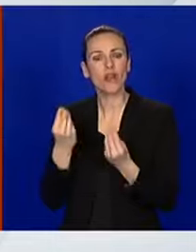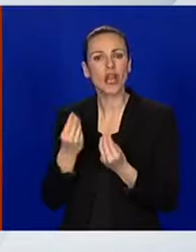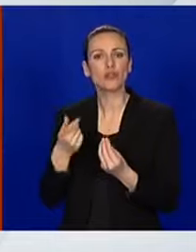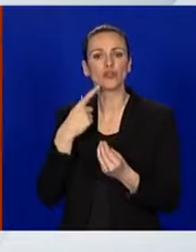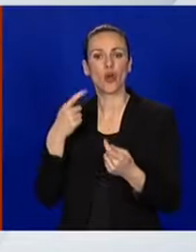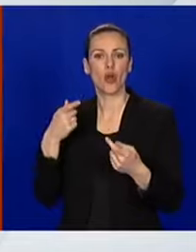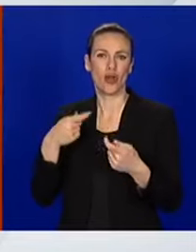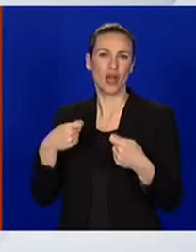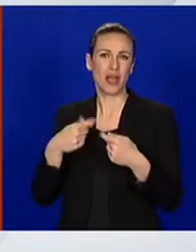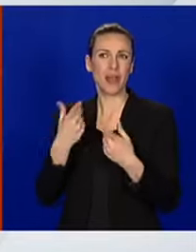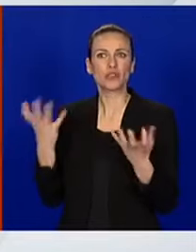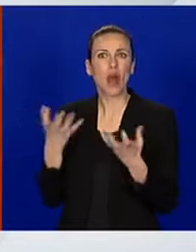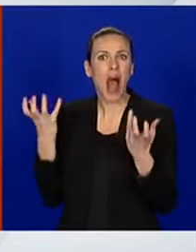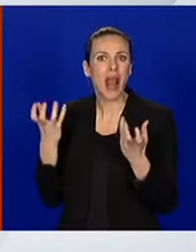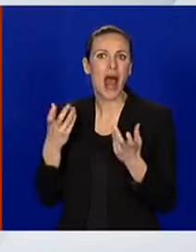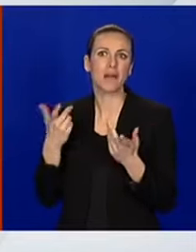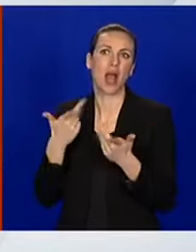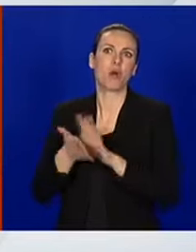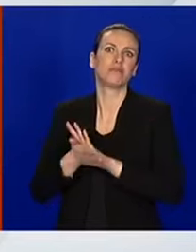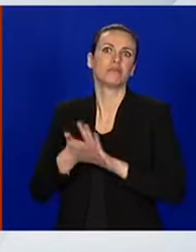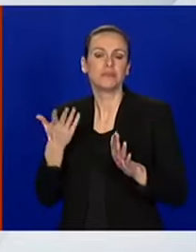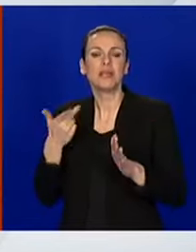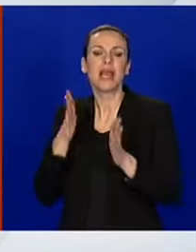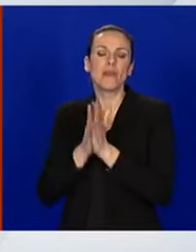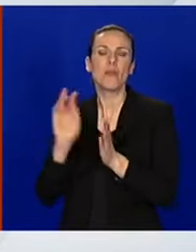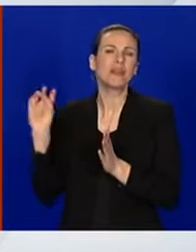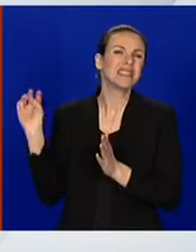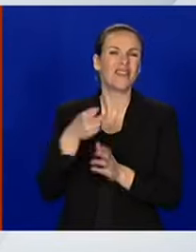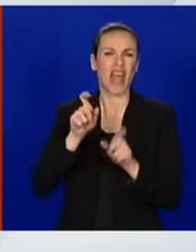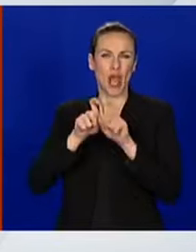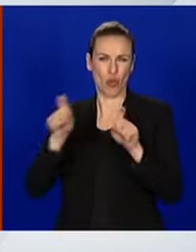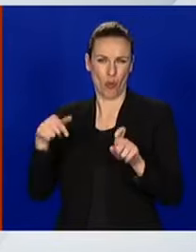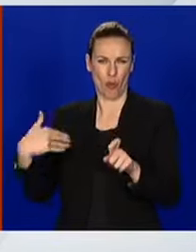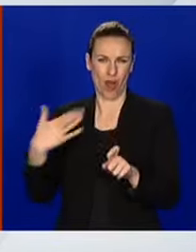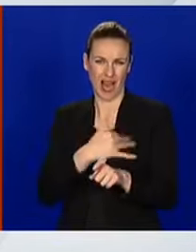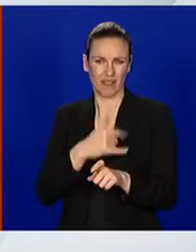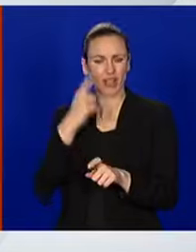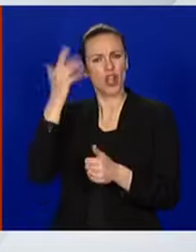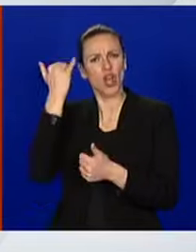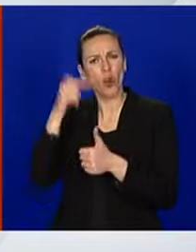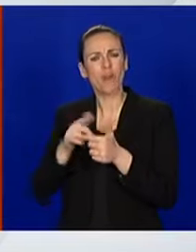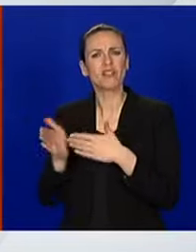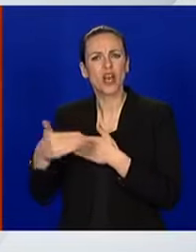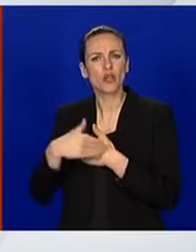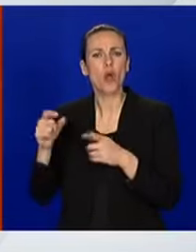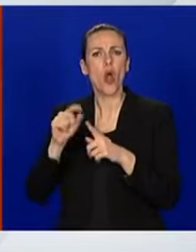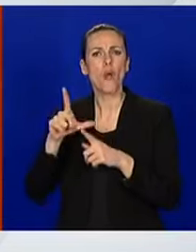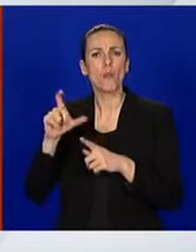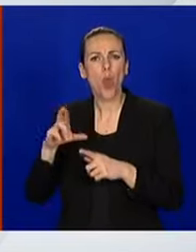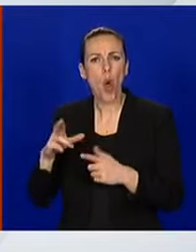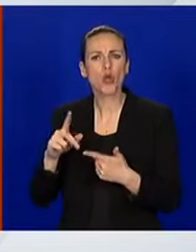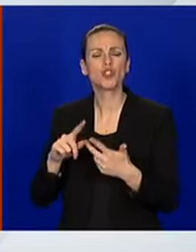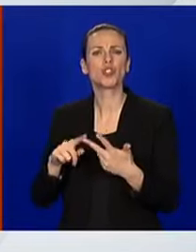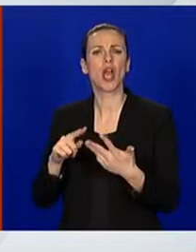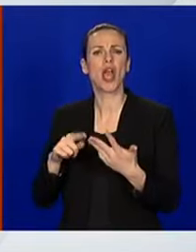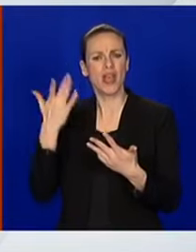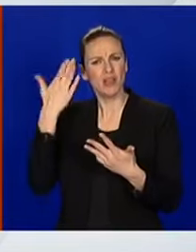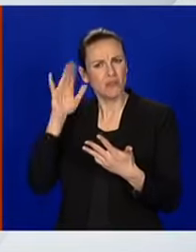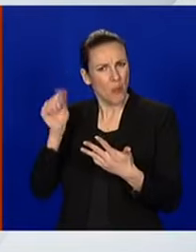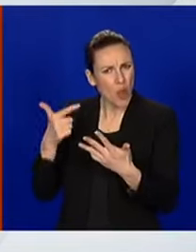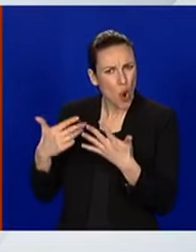posebno alarmantna negdje? I molim vas samo za sve domove u Hrvatskoj, znači to je Koprivnica, Dubrovnik, Ploče, ne znam je li